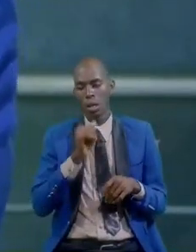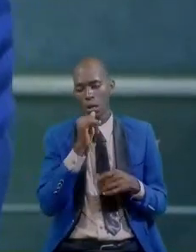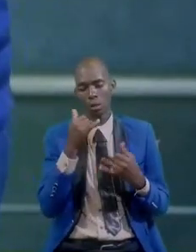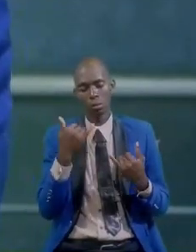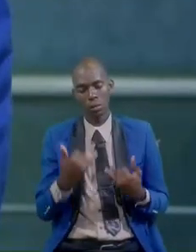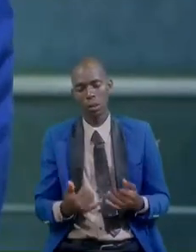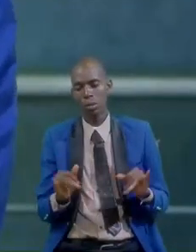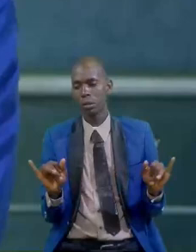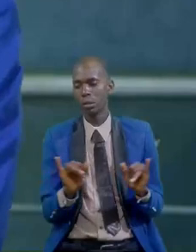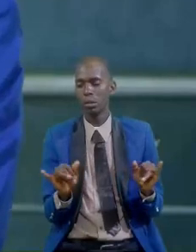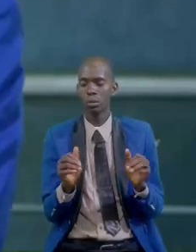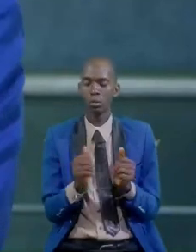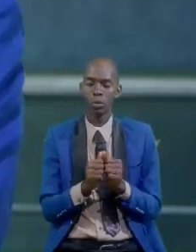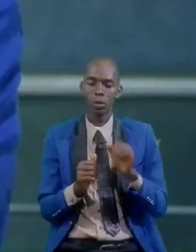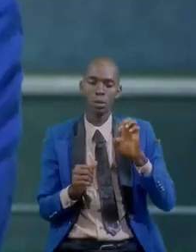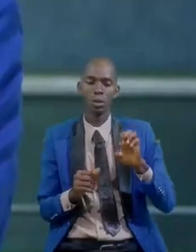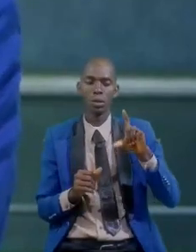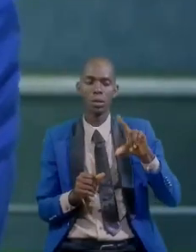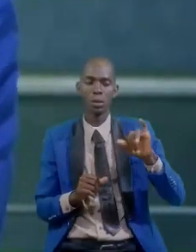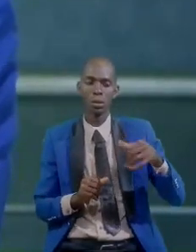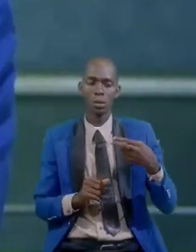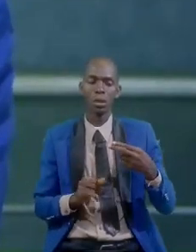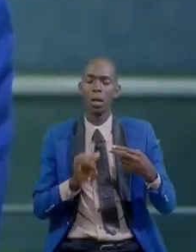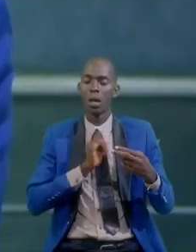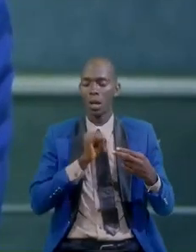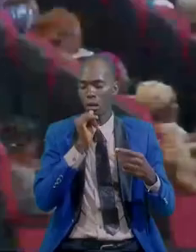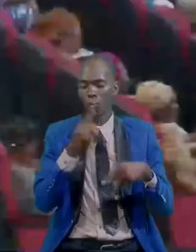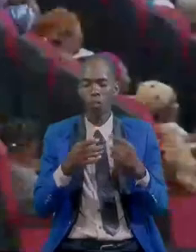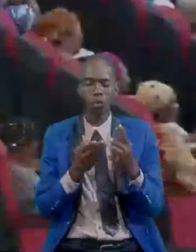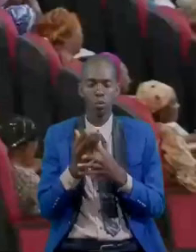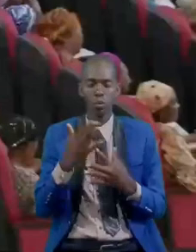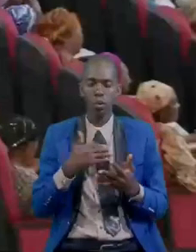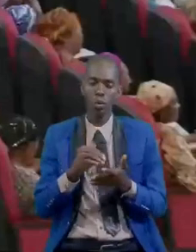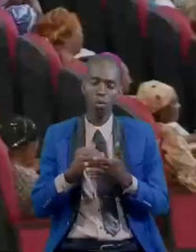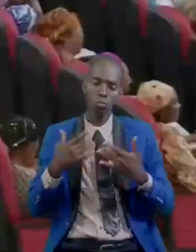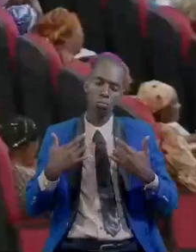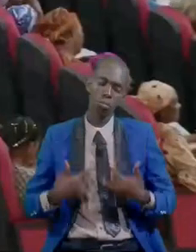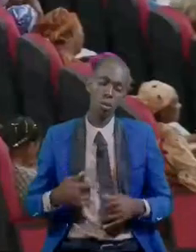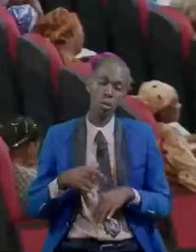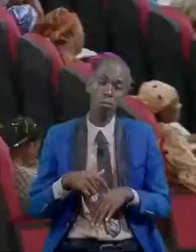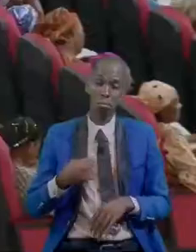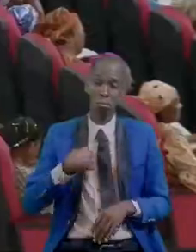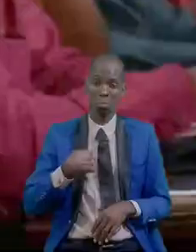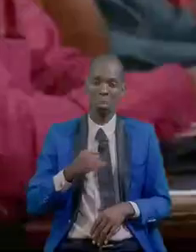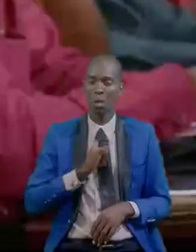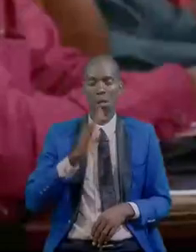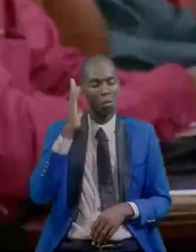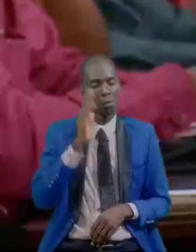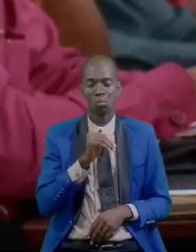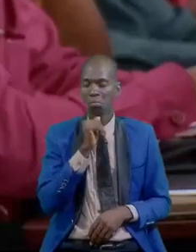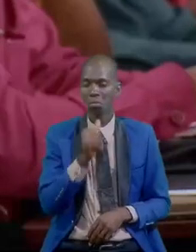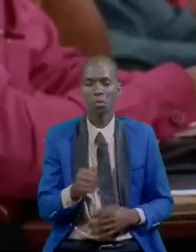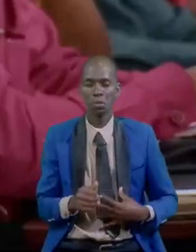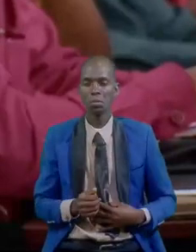je traverse mes temps de dépression. Moi non, hein. J'ai dit, moi je ne rouille